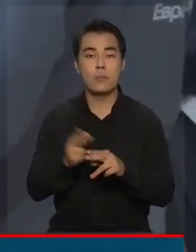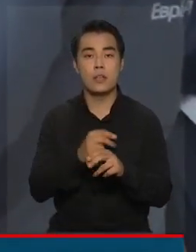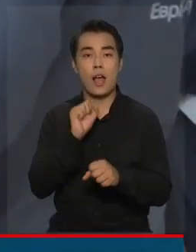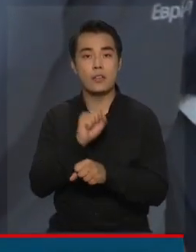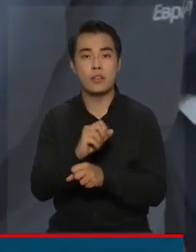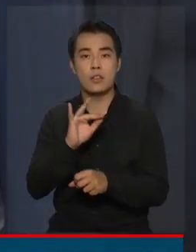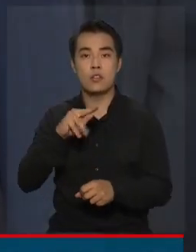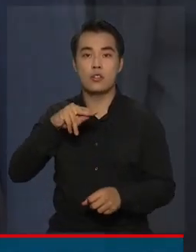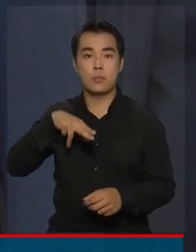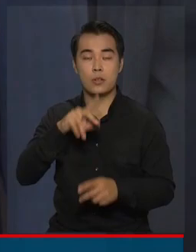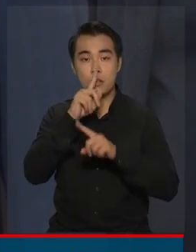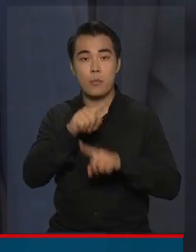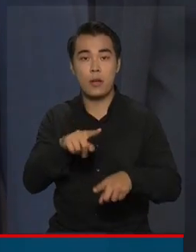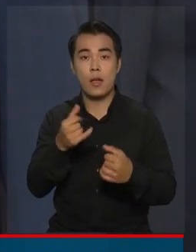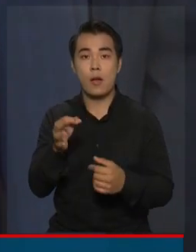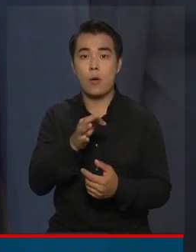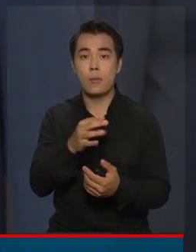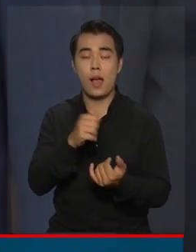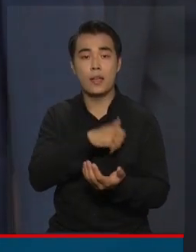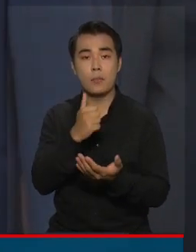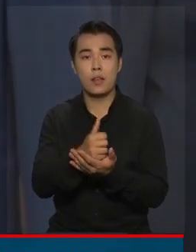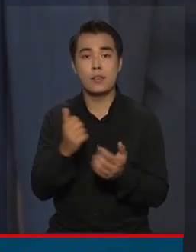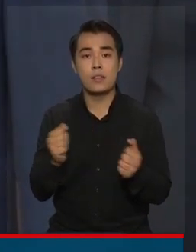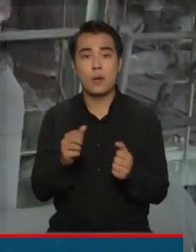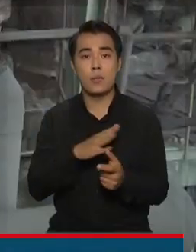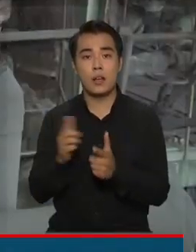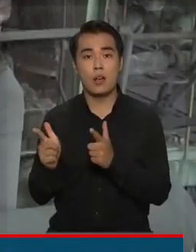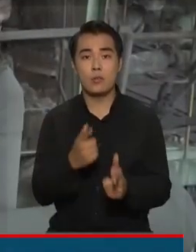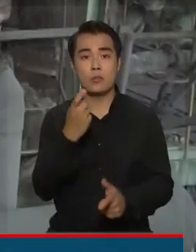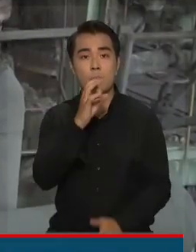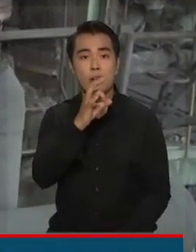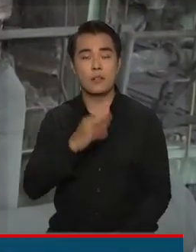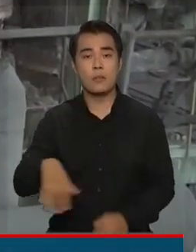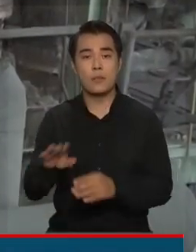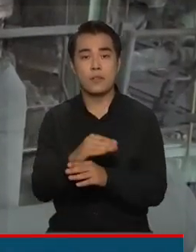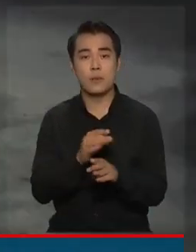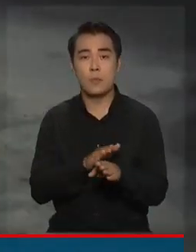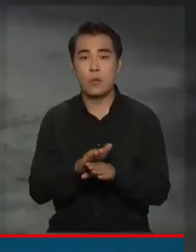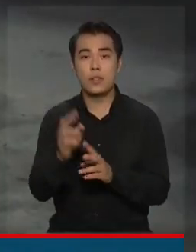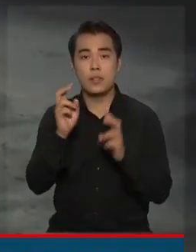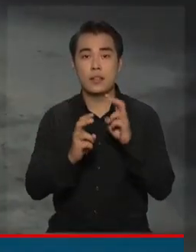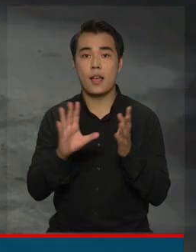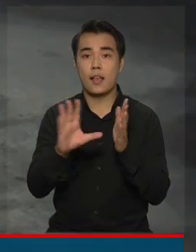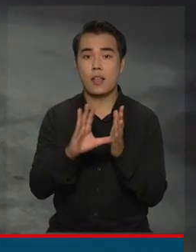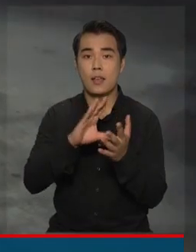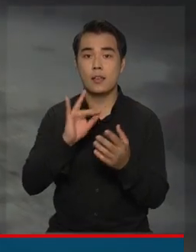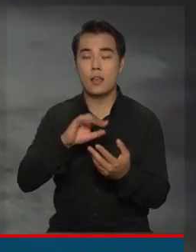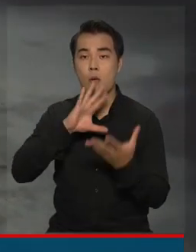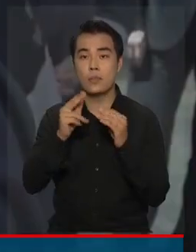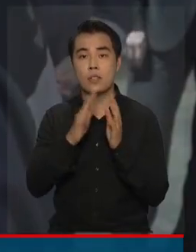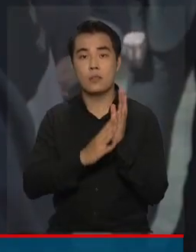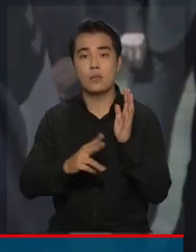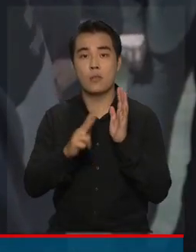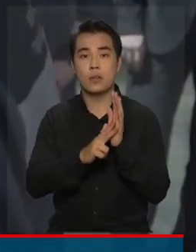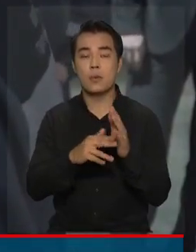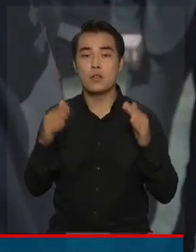ЧП. По информации областного акимата, к зиме в регионе уже готовы на 100% все соцобъекты и на 98% жилищный